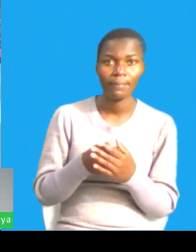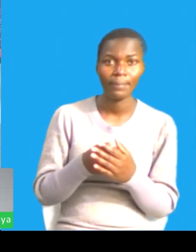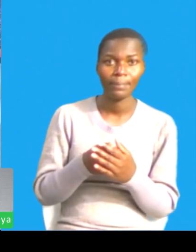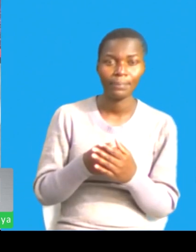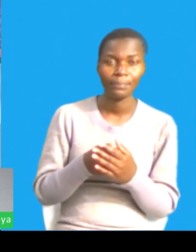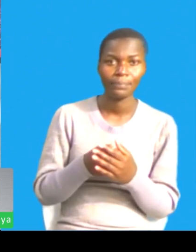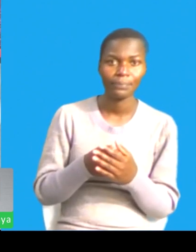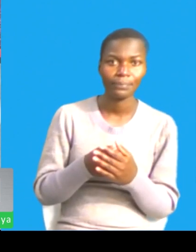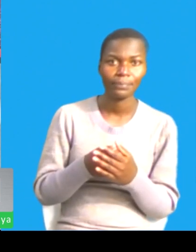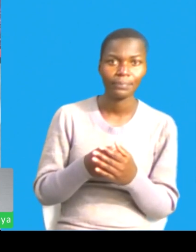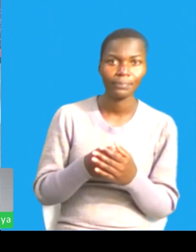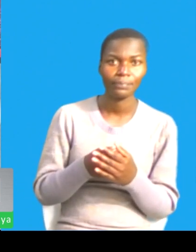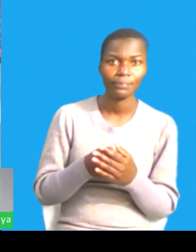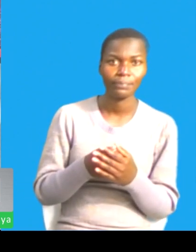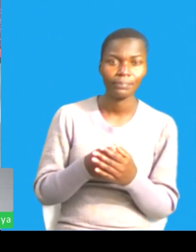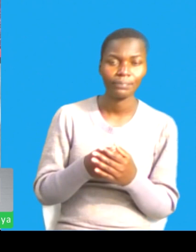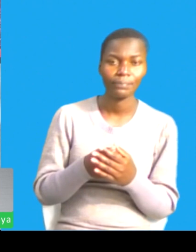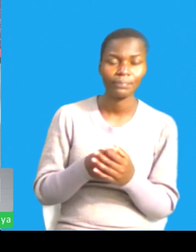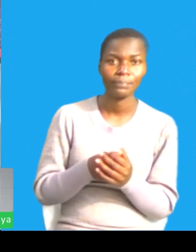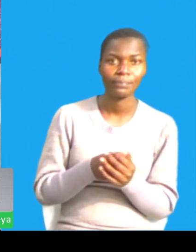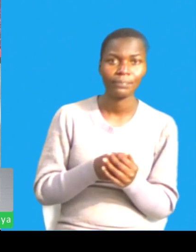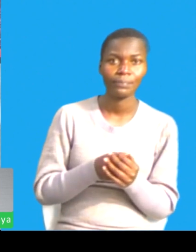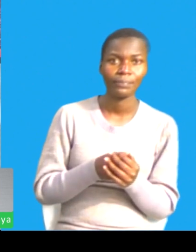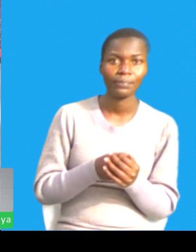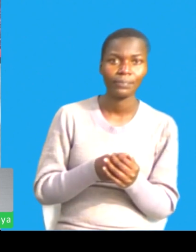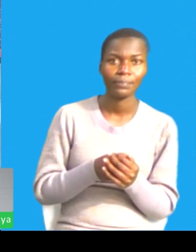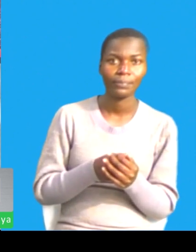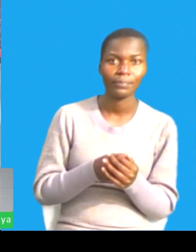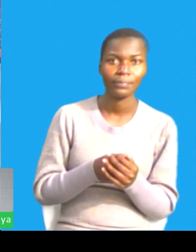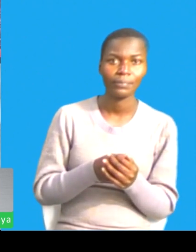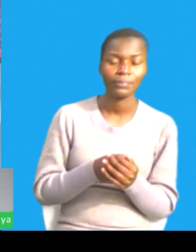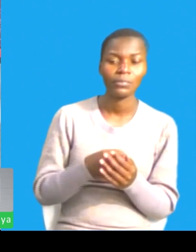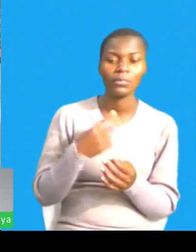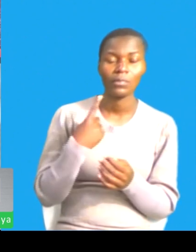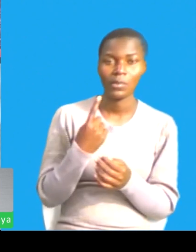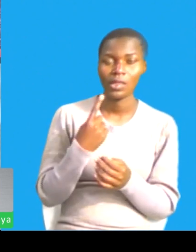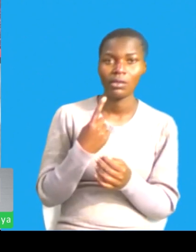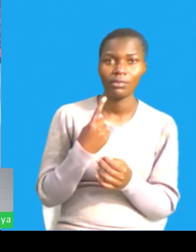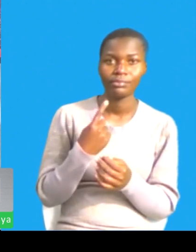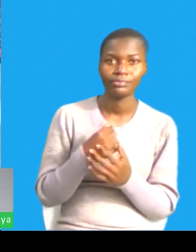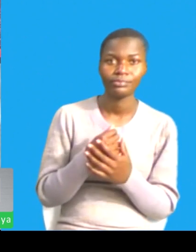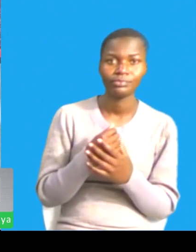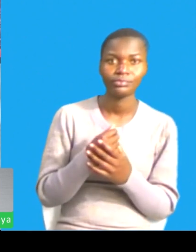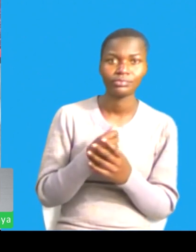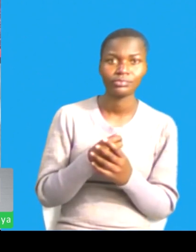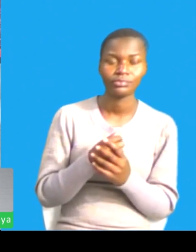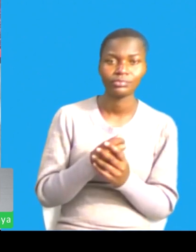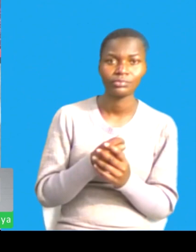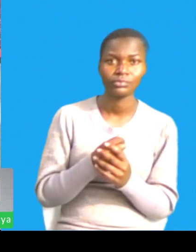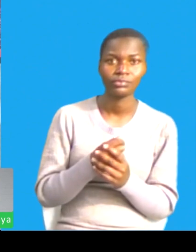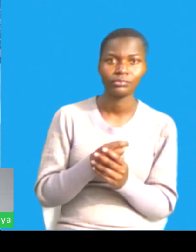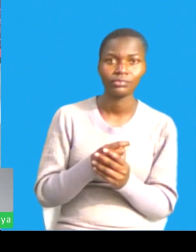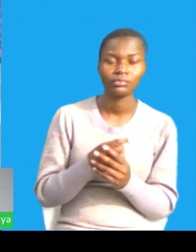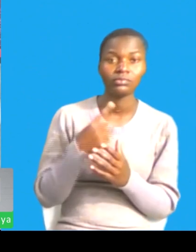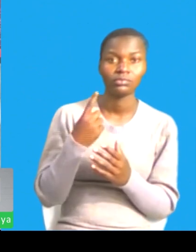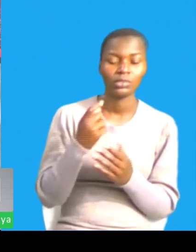Na hiyo nimechukua kutoka kwa nani alikuwa amesema hivyo, one of these anaitwa nani, Gandhi, Mahatma